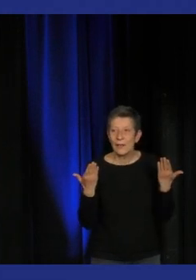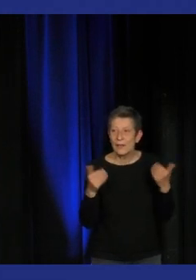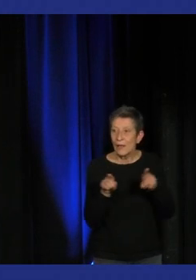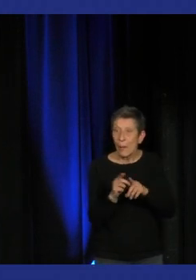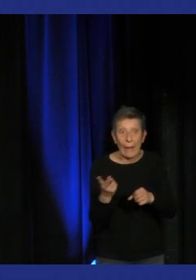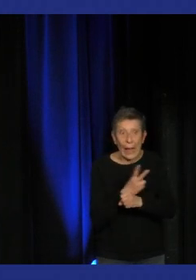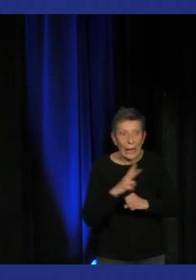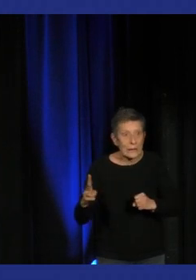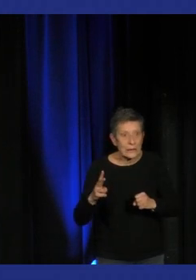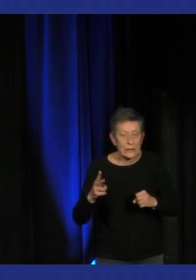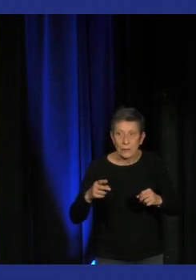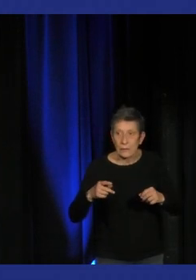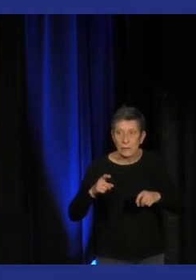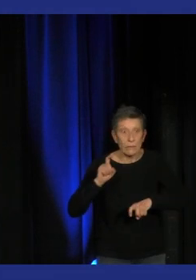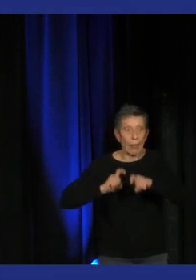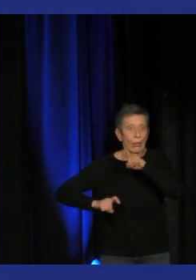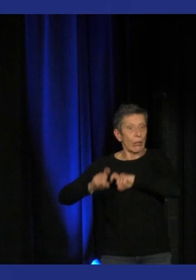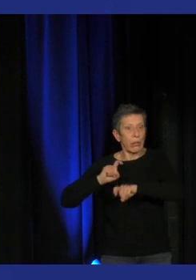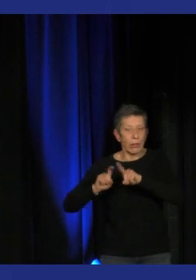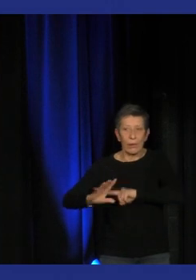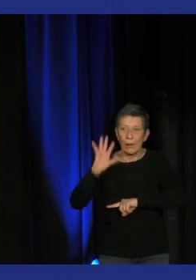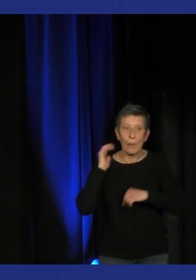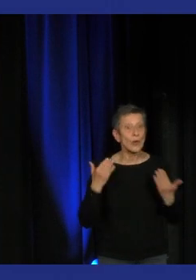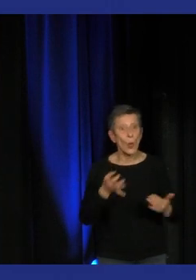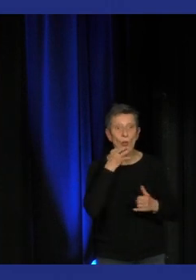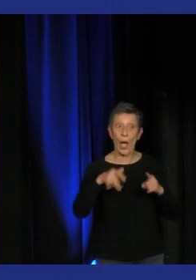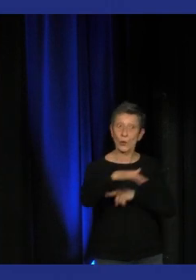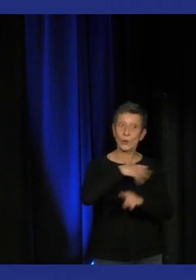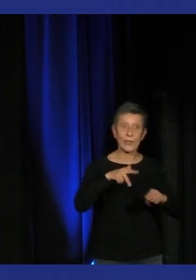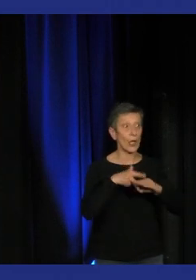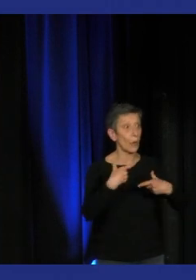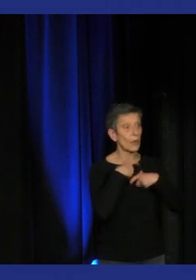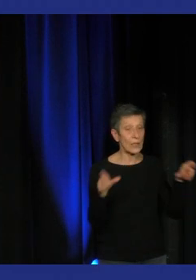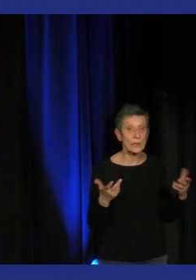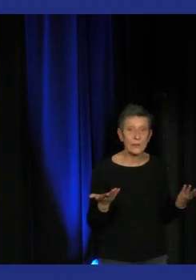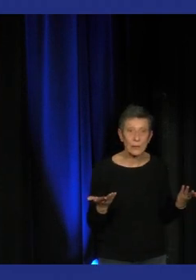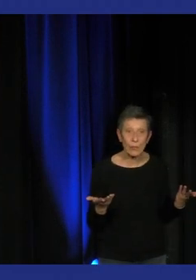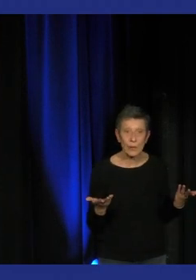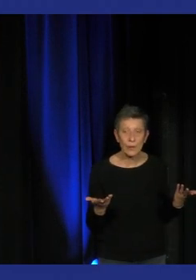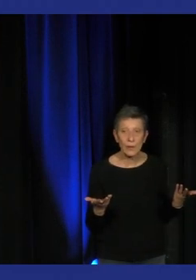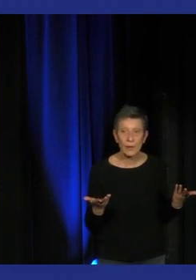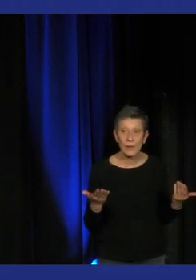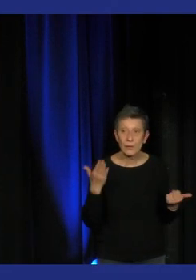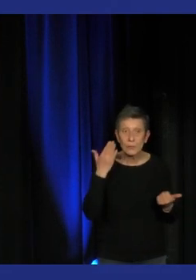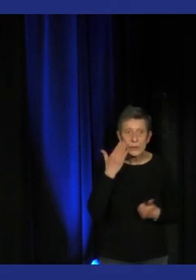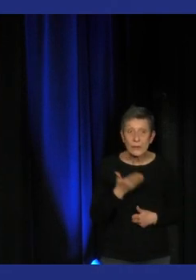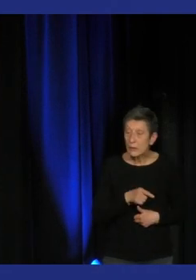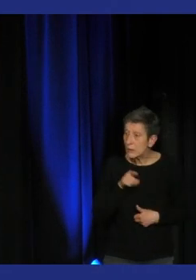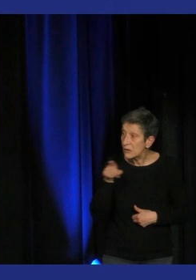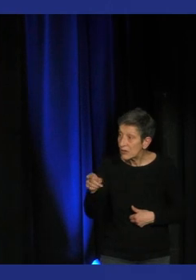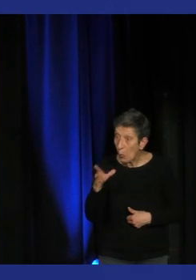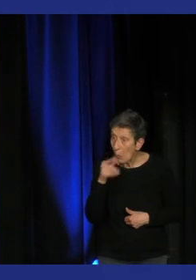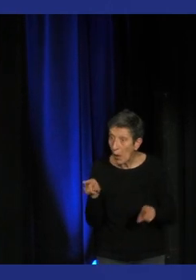régression complète en disant maintenant la société elle commence à être accessible, si vous n'êtes pas foutu de faire comme les